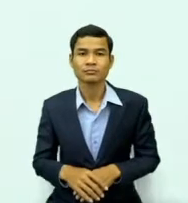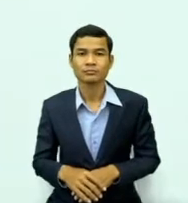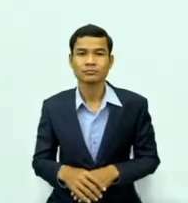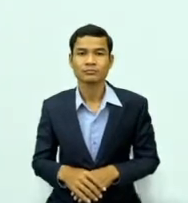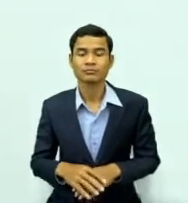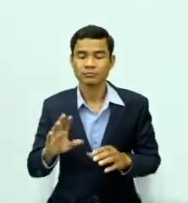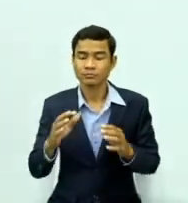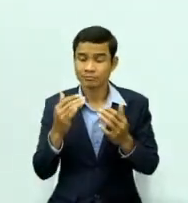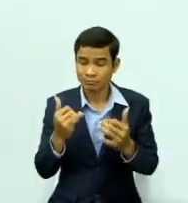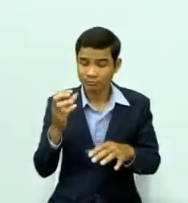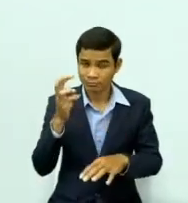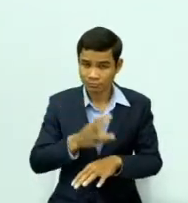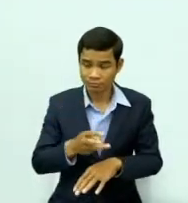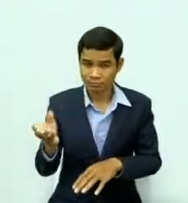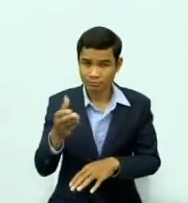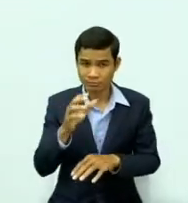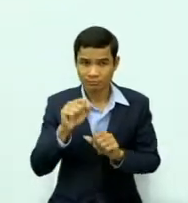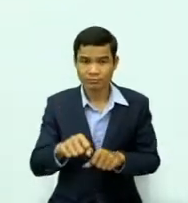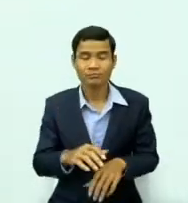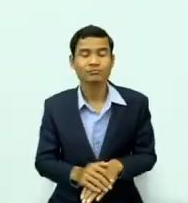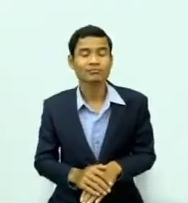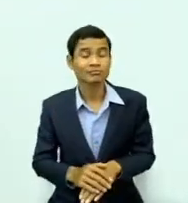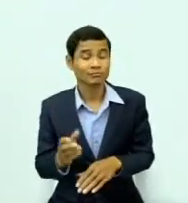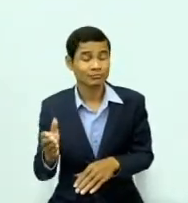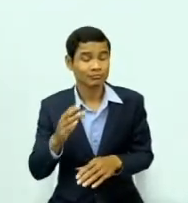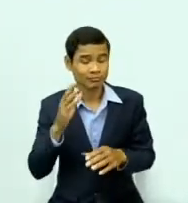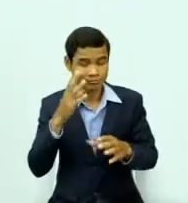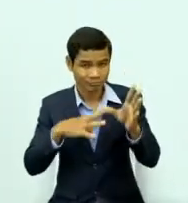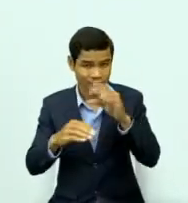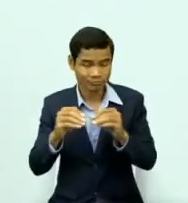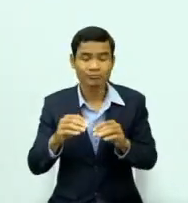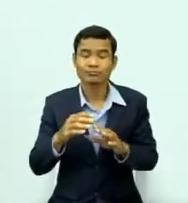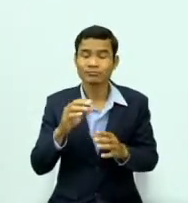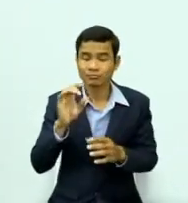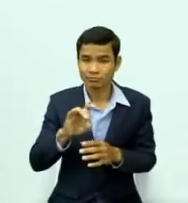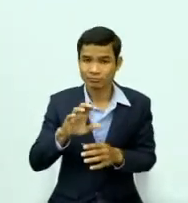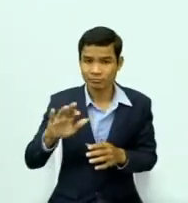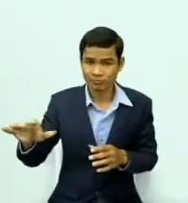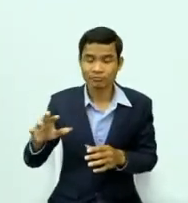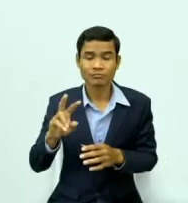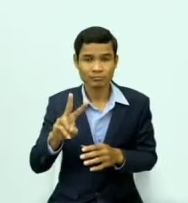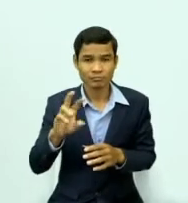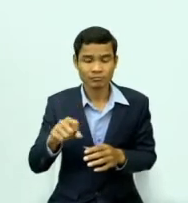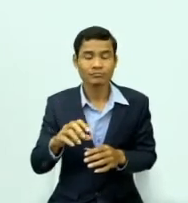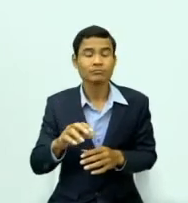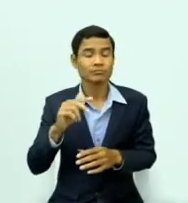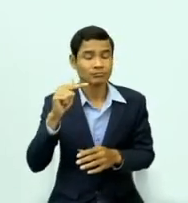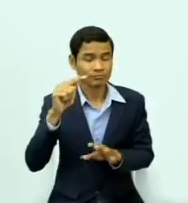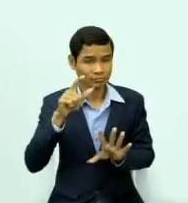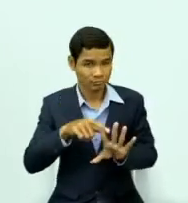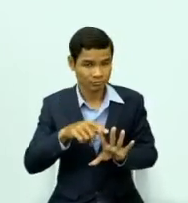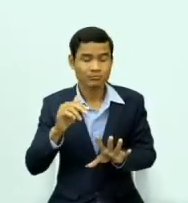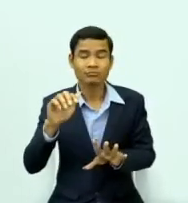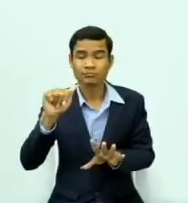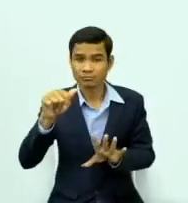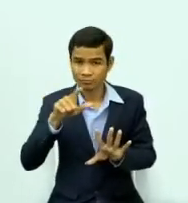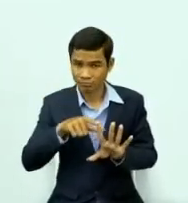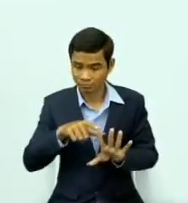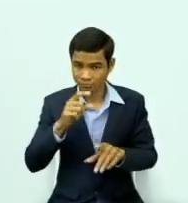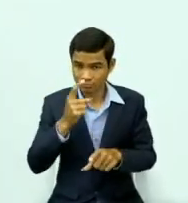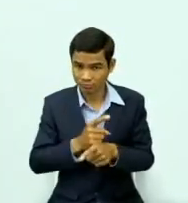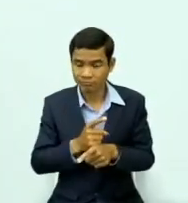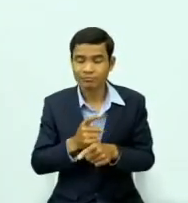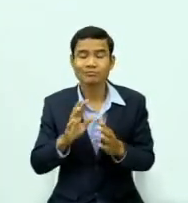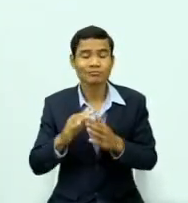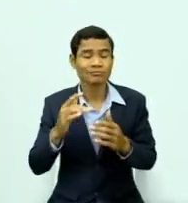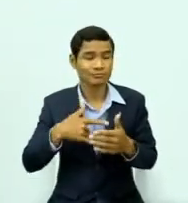Chà ổng bánh mày ní. Con bán sổ cho mình nguồn pi hai nè con nó. Cứ miền sổ ngó nâng số nhỏ mẹ nè con. Chà